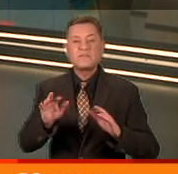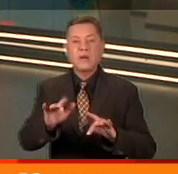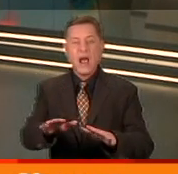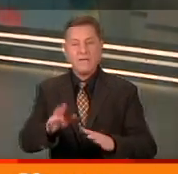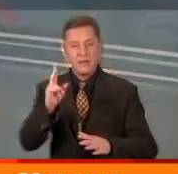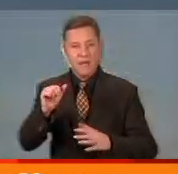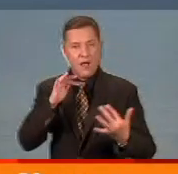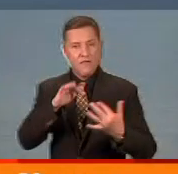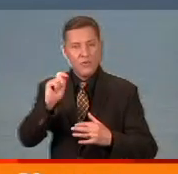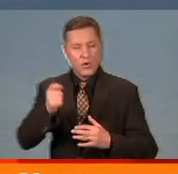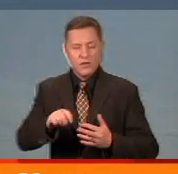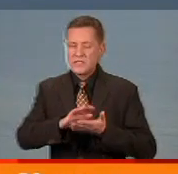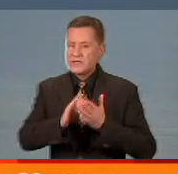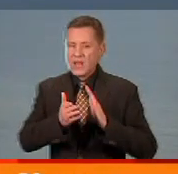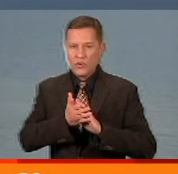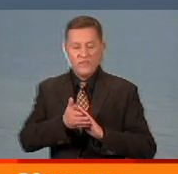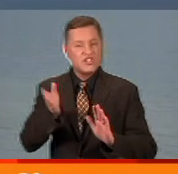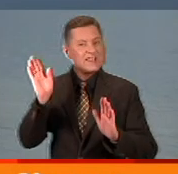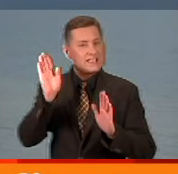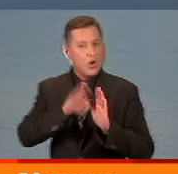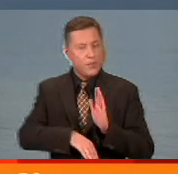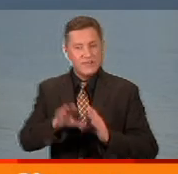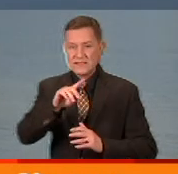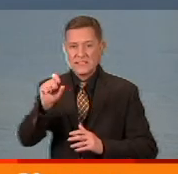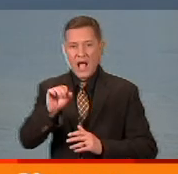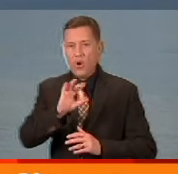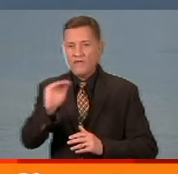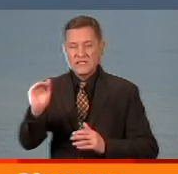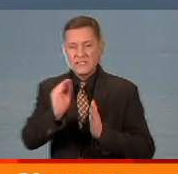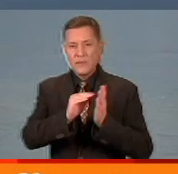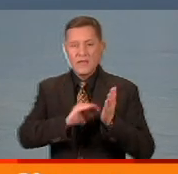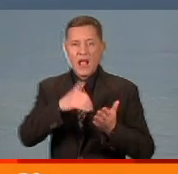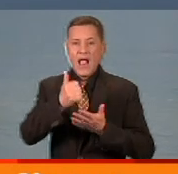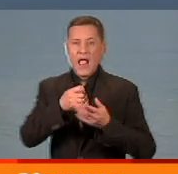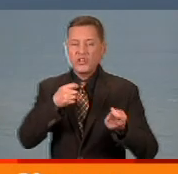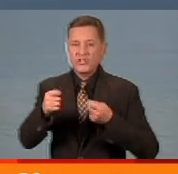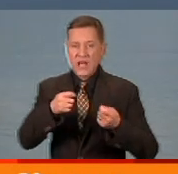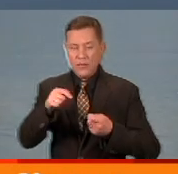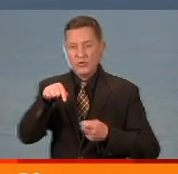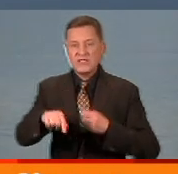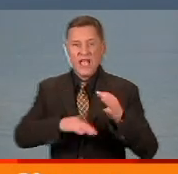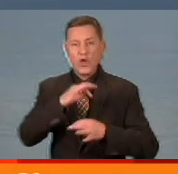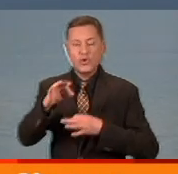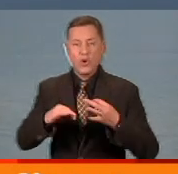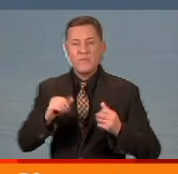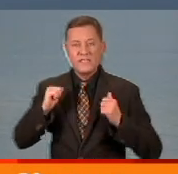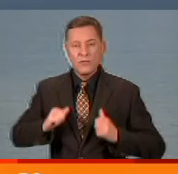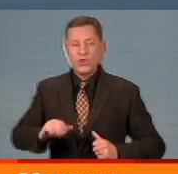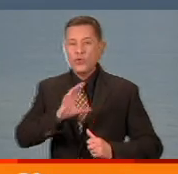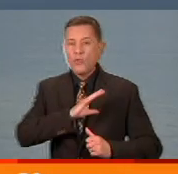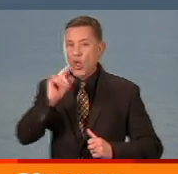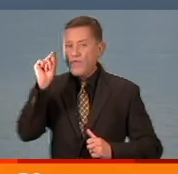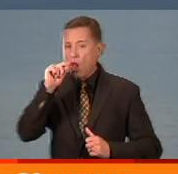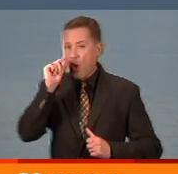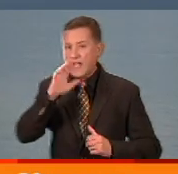Вітаю. Становище і справді загострюється. За офіційними даними Генштабу, спокійно цієї доби було лише на Луганському